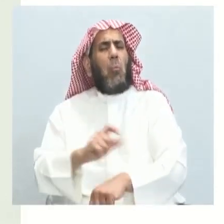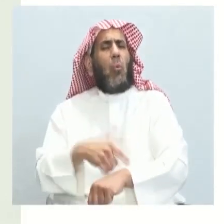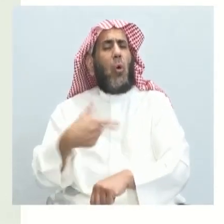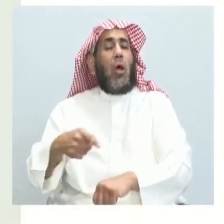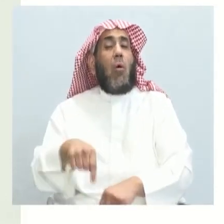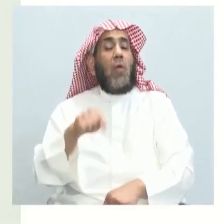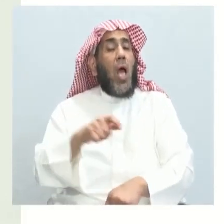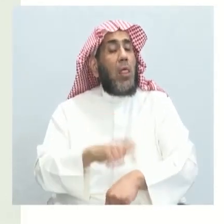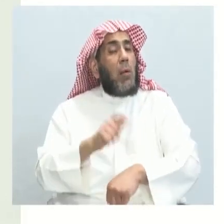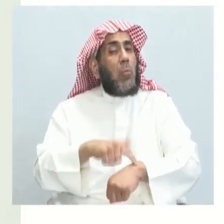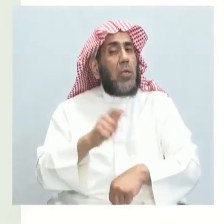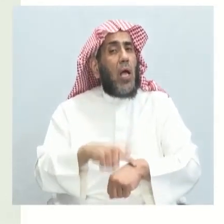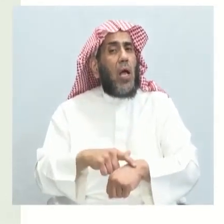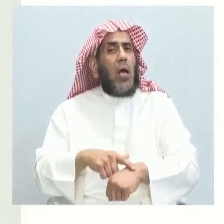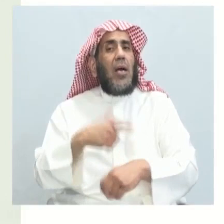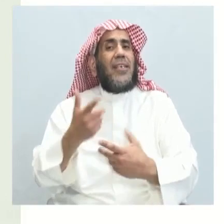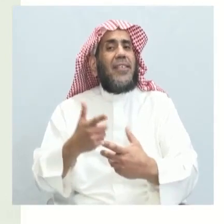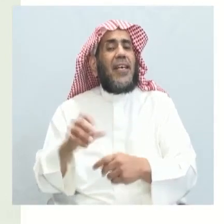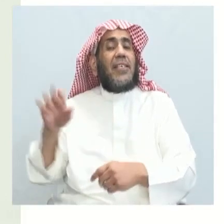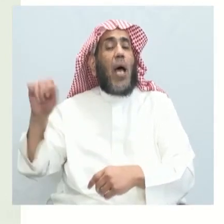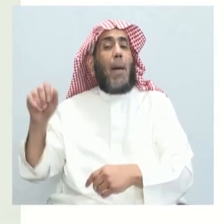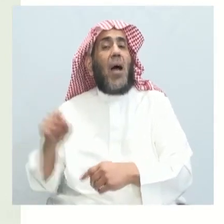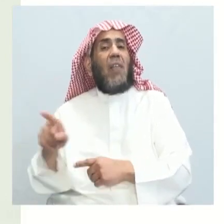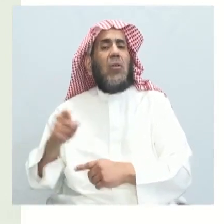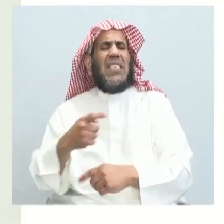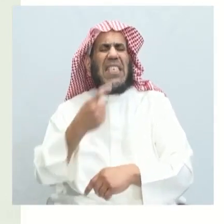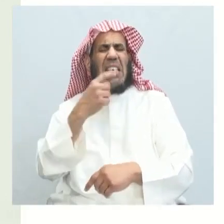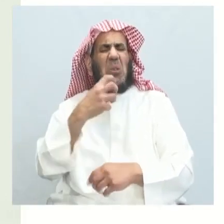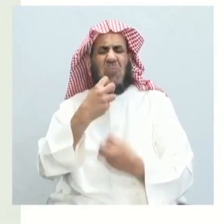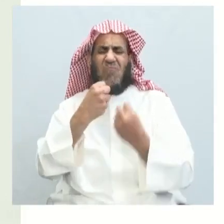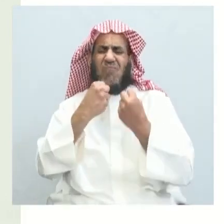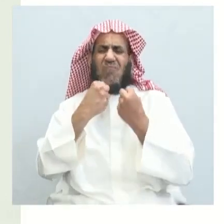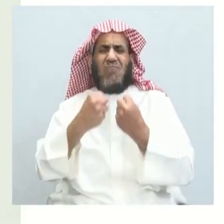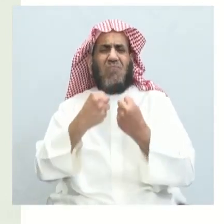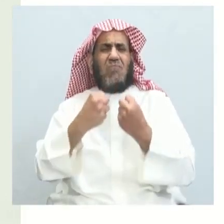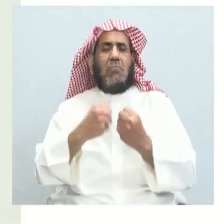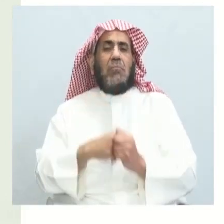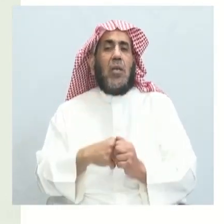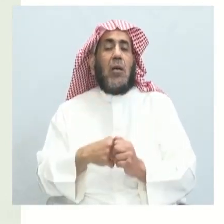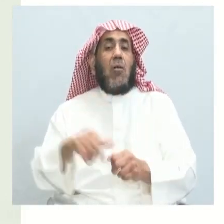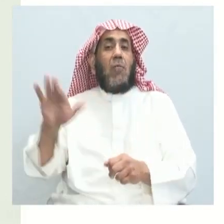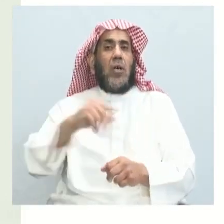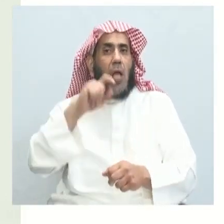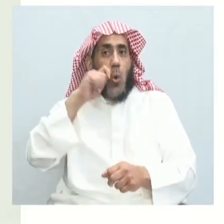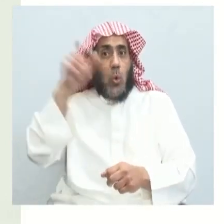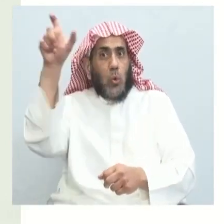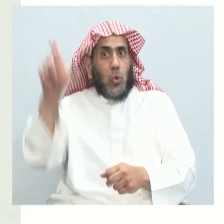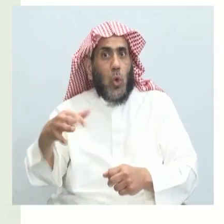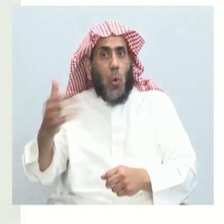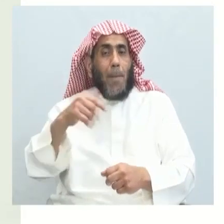وفي هذه المده اصاب عوفا زمان شديد فاتاه رجل